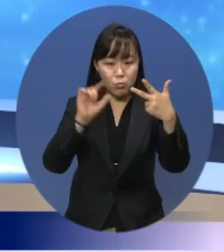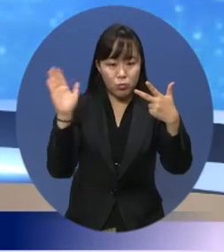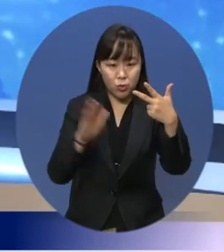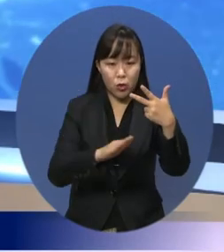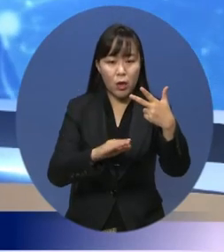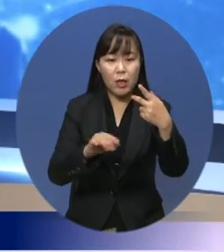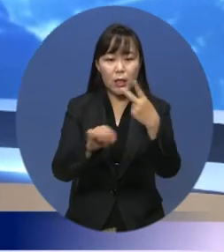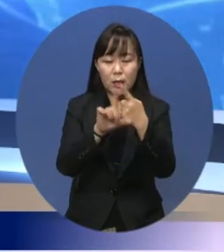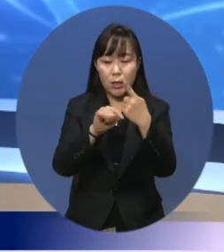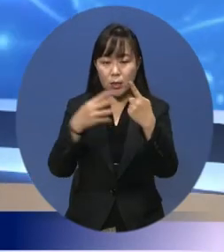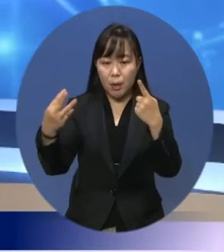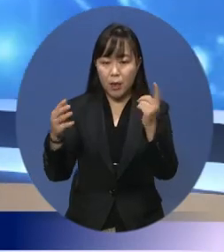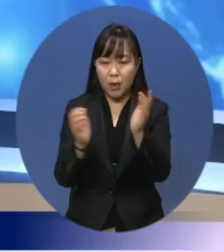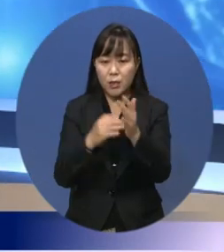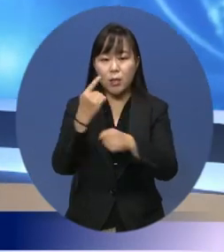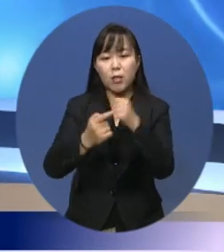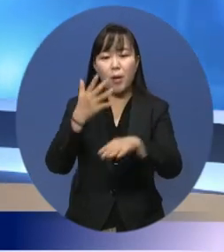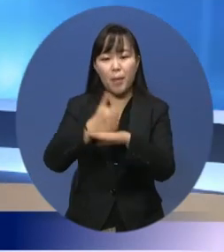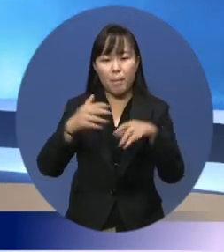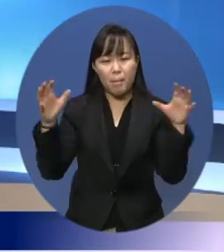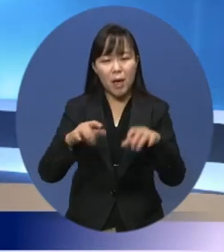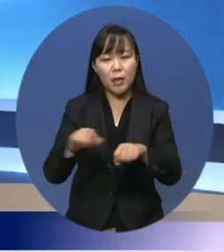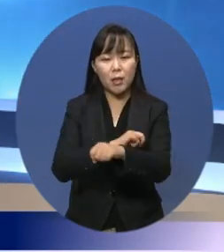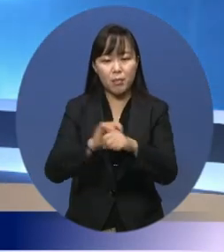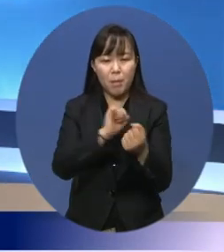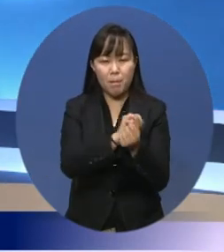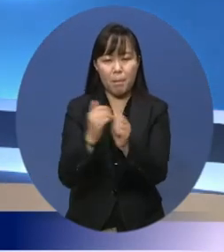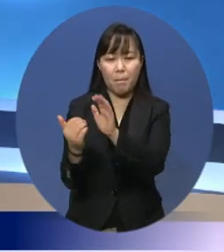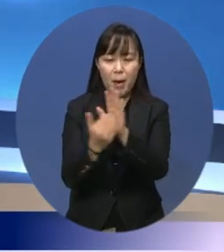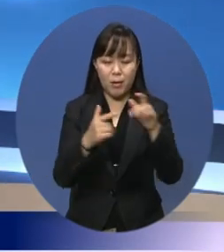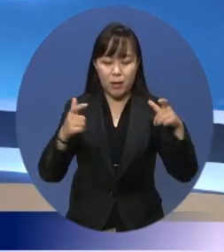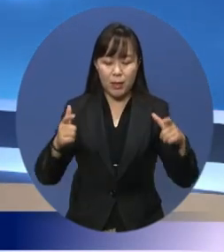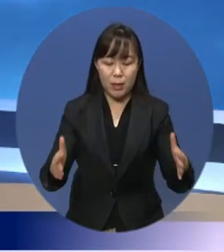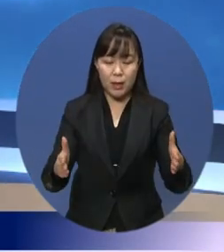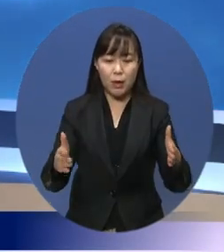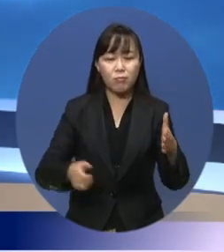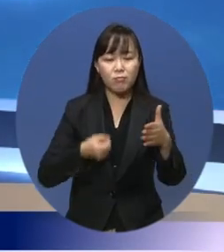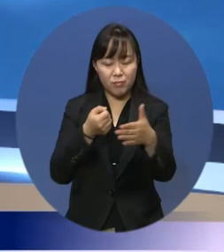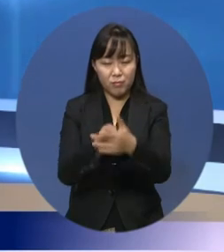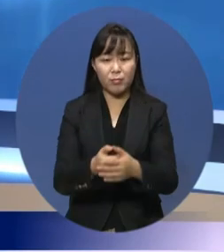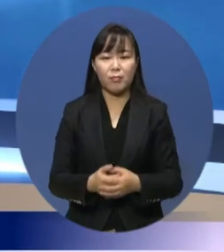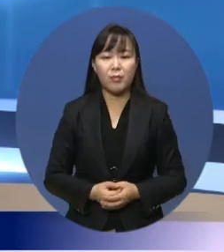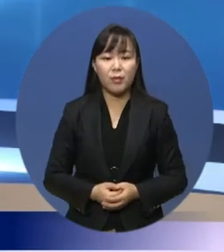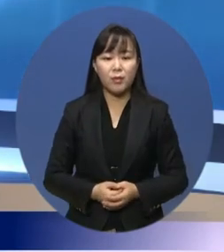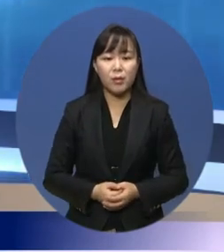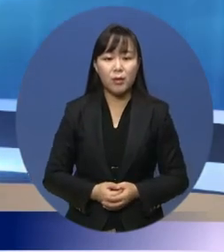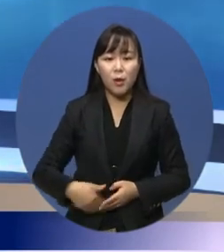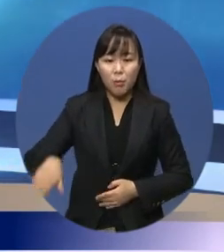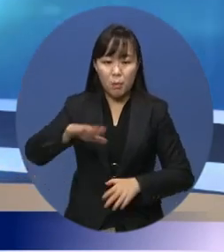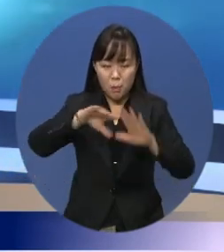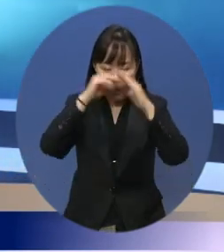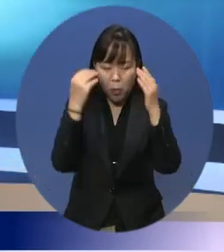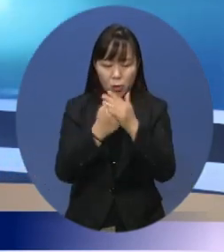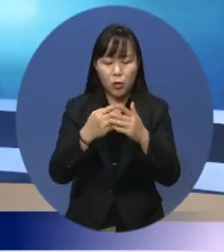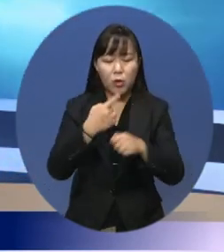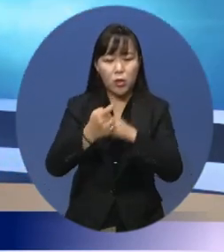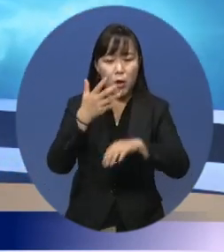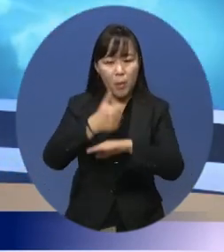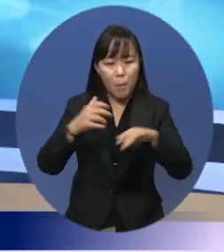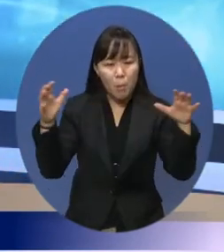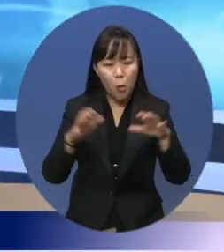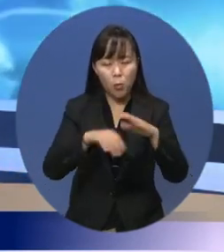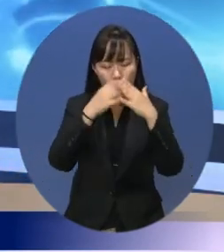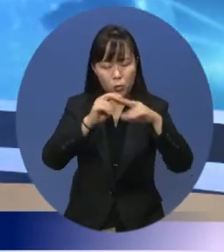달 3일까지 연말연시 특별 방역기간으로 지정했습니다. 우리 모두 연말 모임 등은